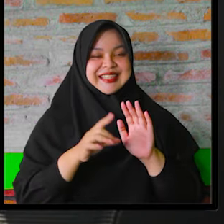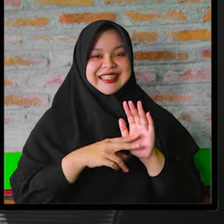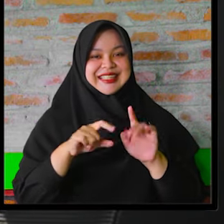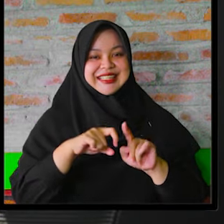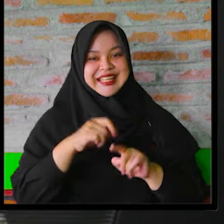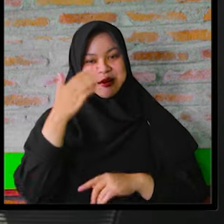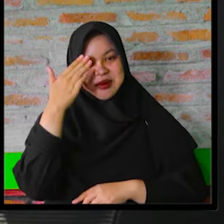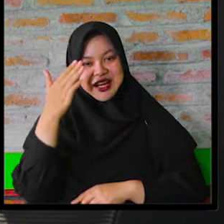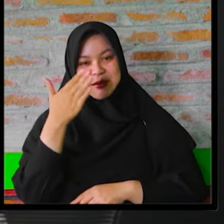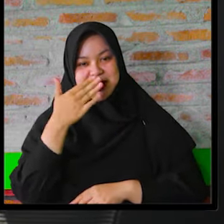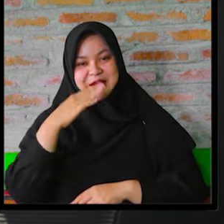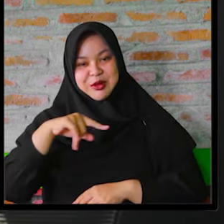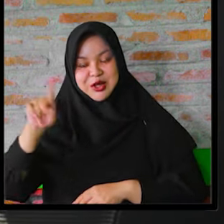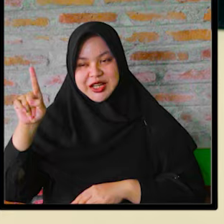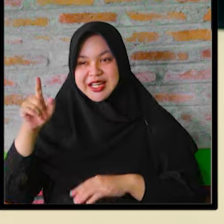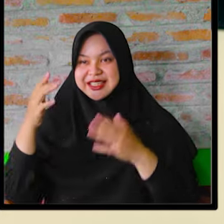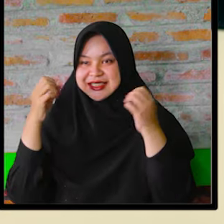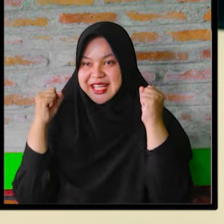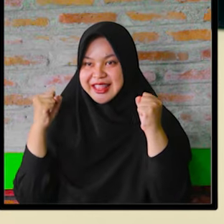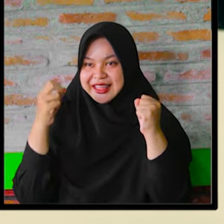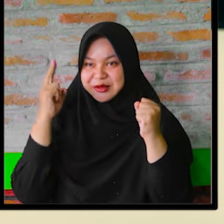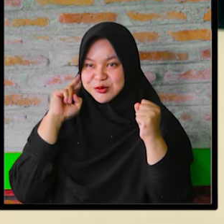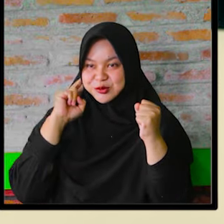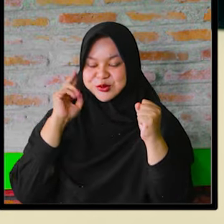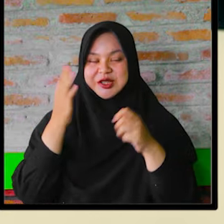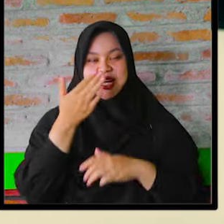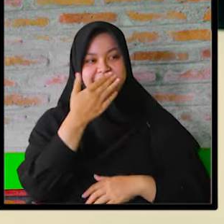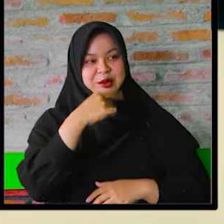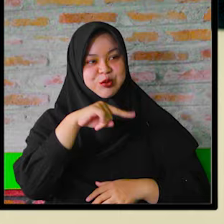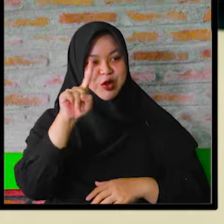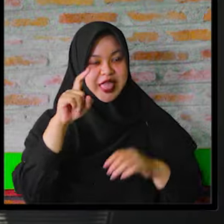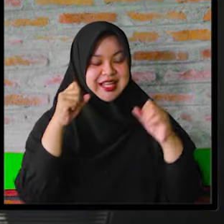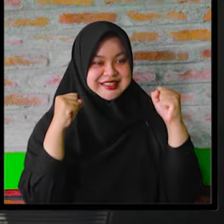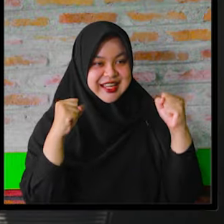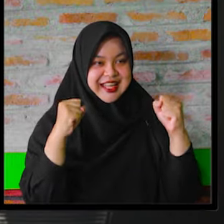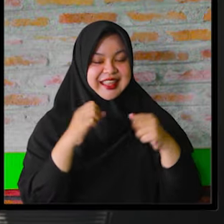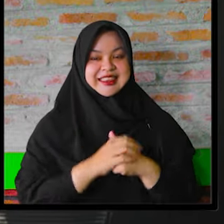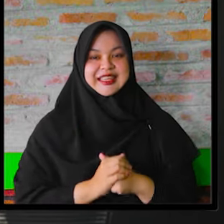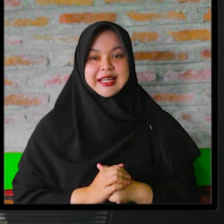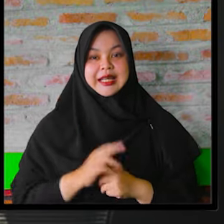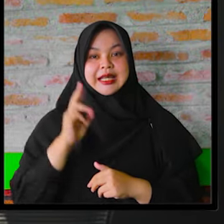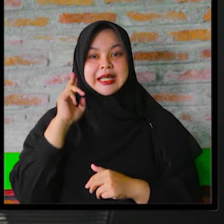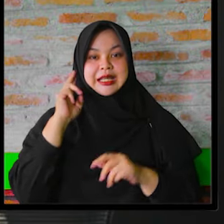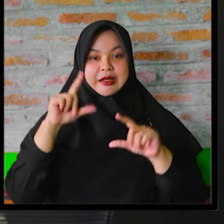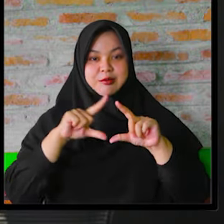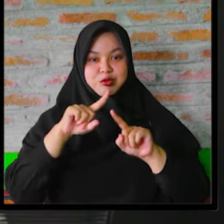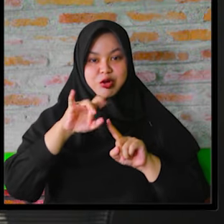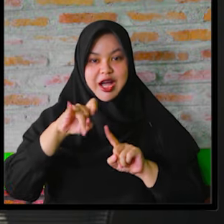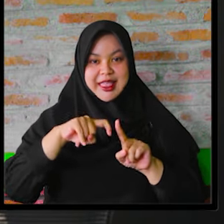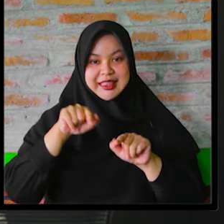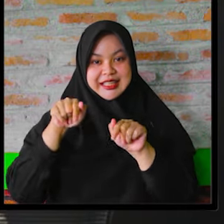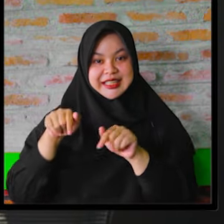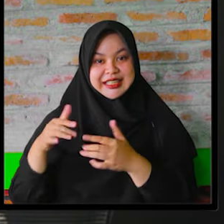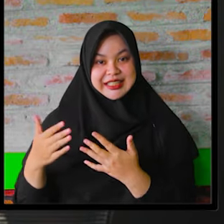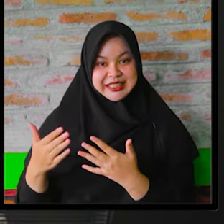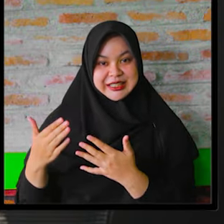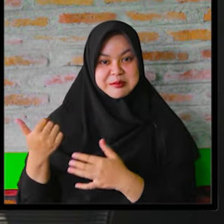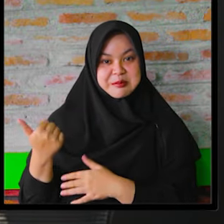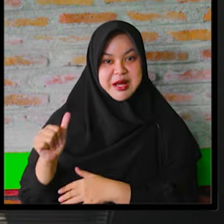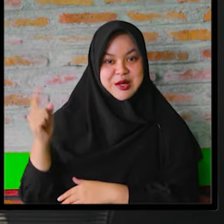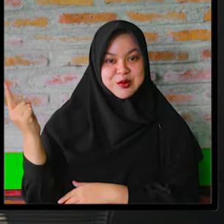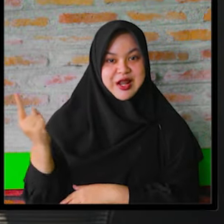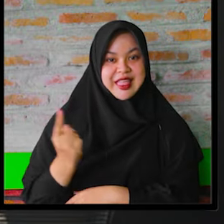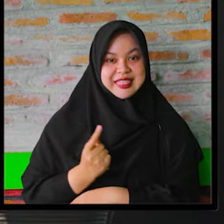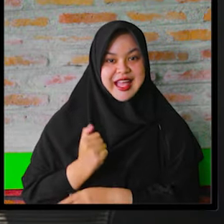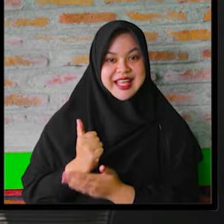iya alhamdulillah sehat-sehat ya Ibu Ya Alhamdulillah sehat iya oke ibu Ati ini ee tadi baru datang dari